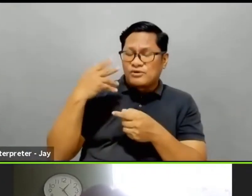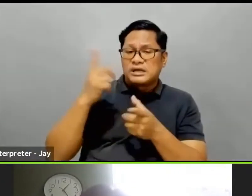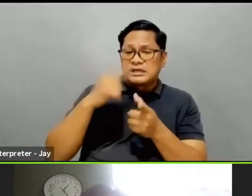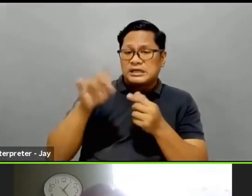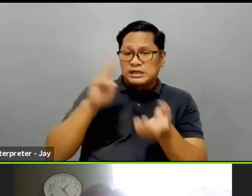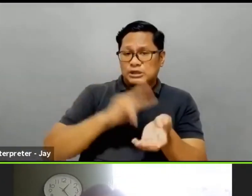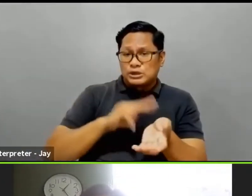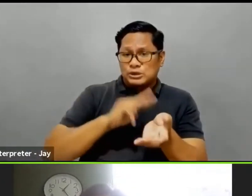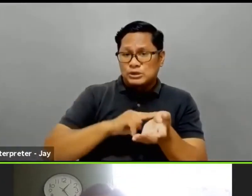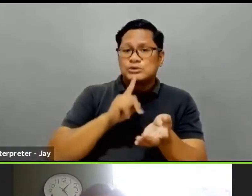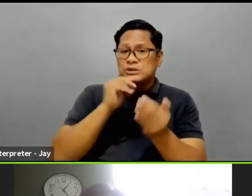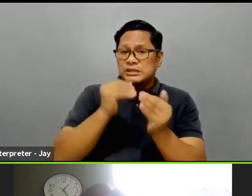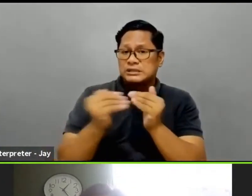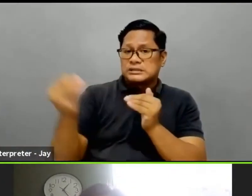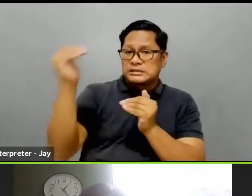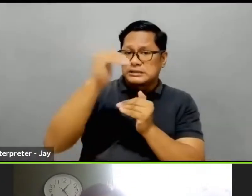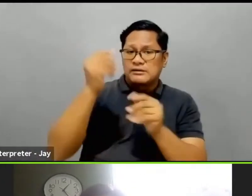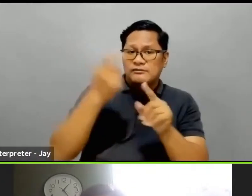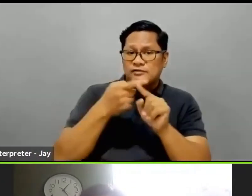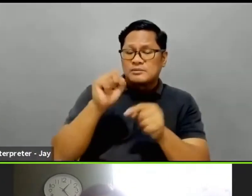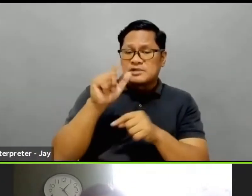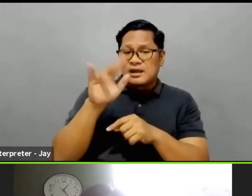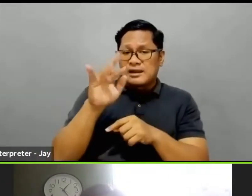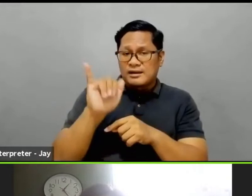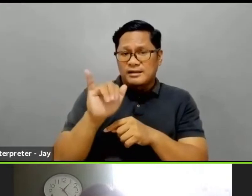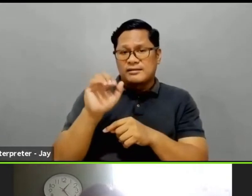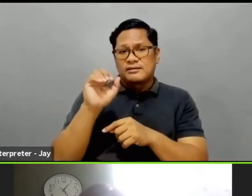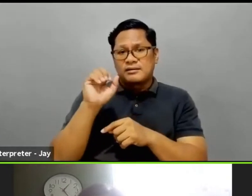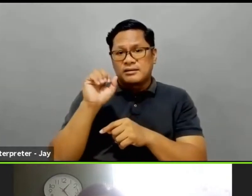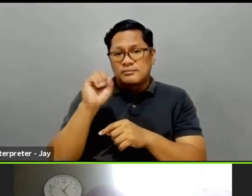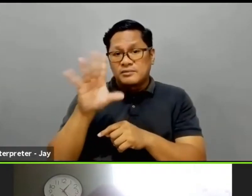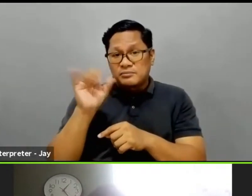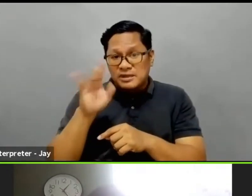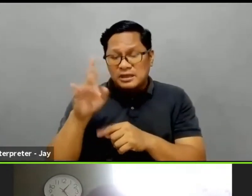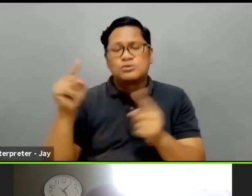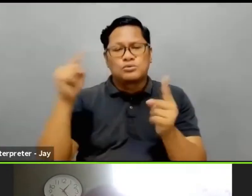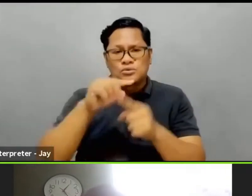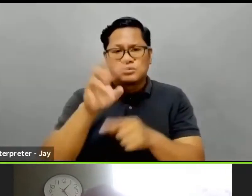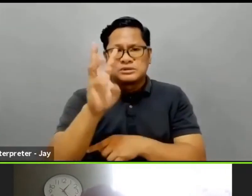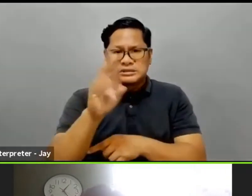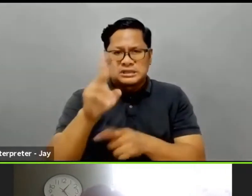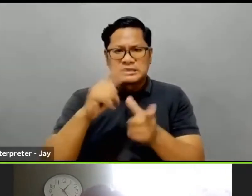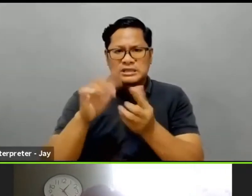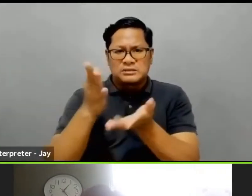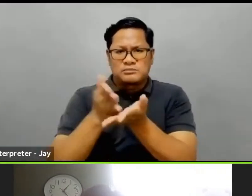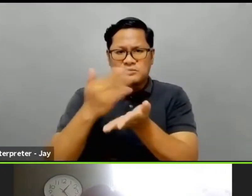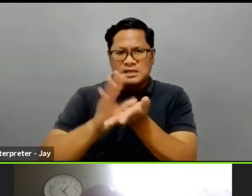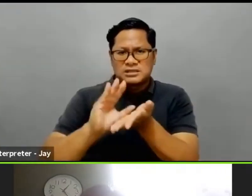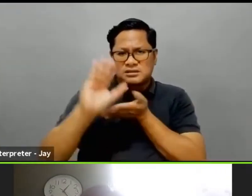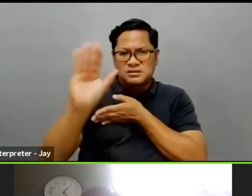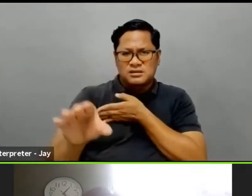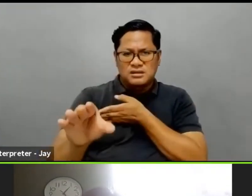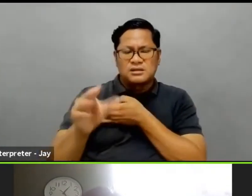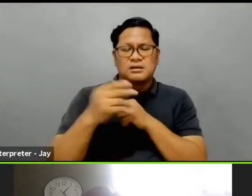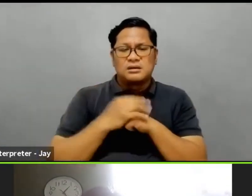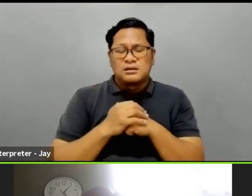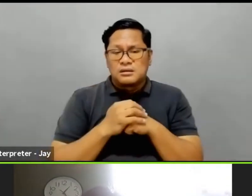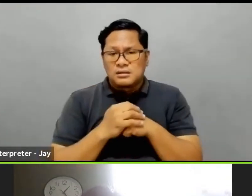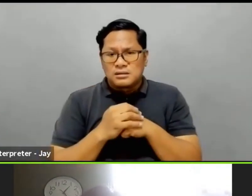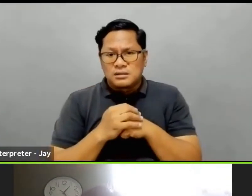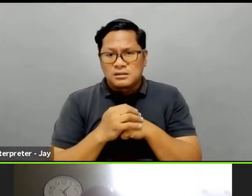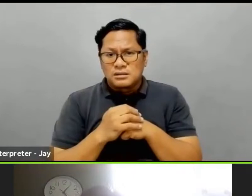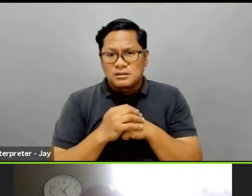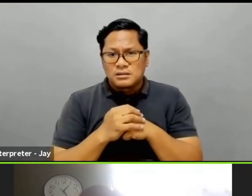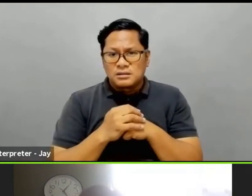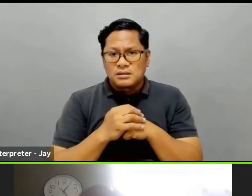ng isang grade from salary grade 15 gawing salary grade 16 at budgetan na lang talaga lahat yan. Kasi